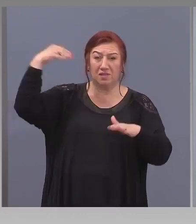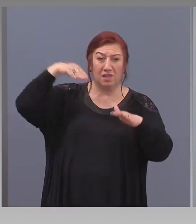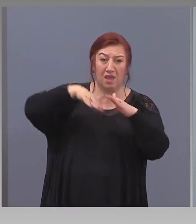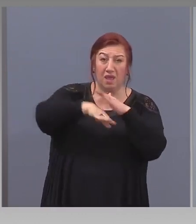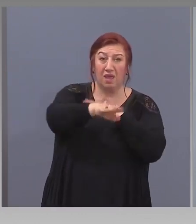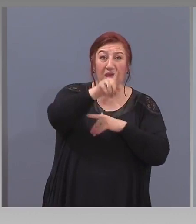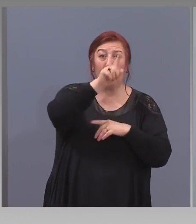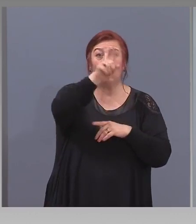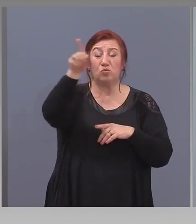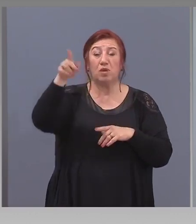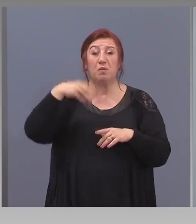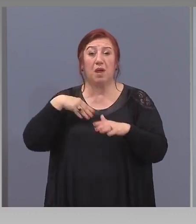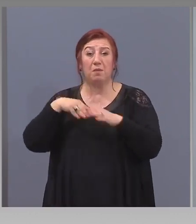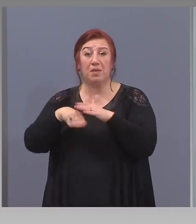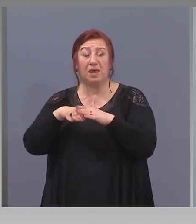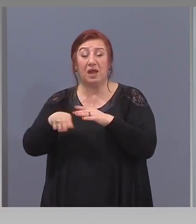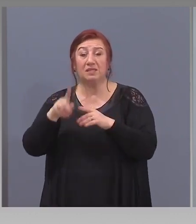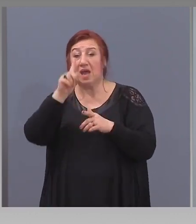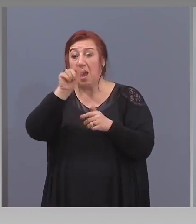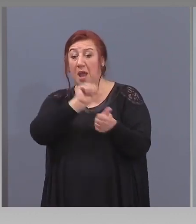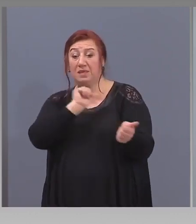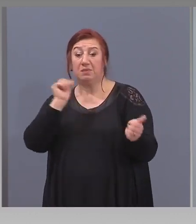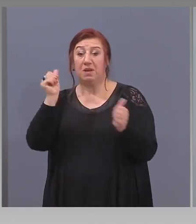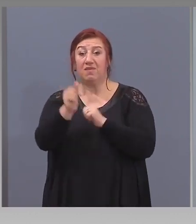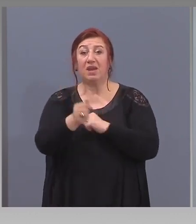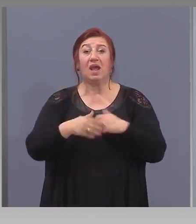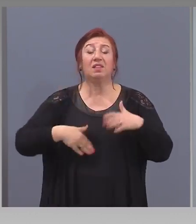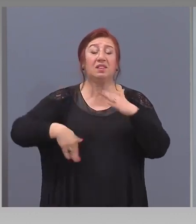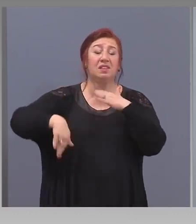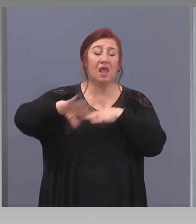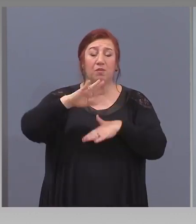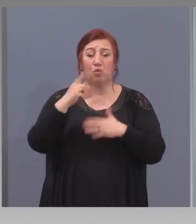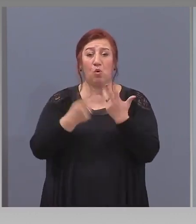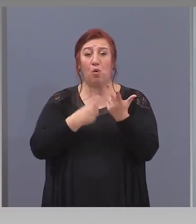света по коронавирус.